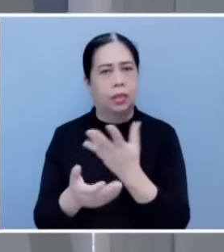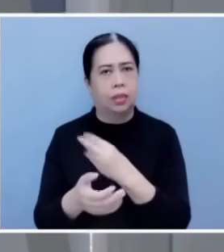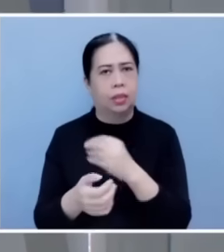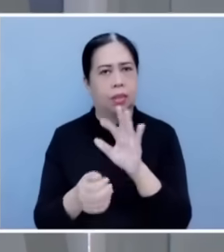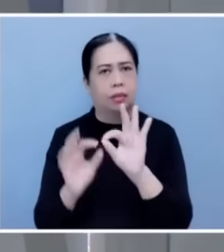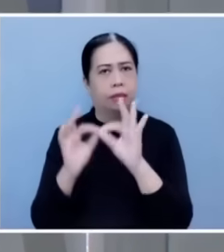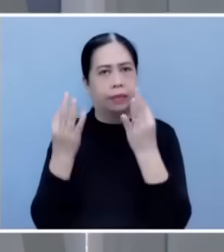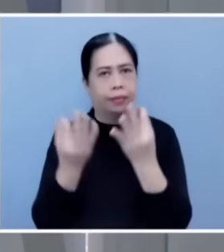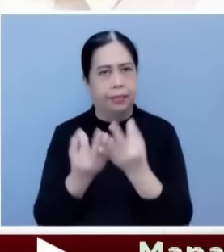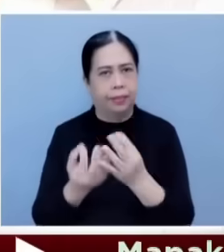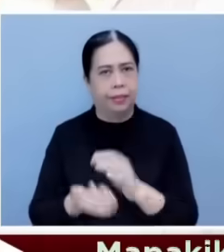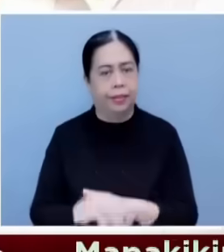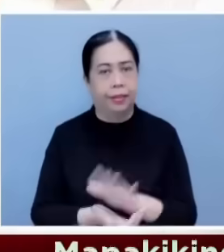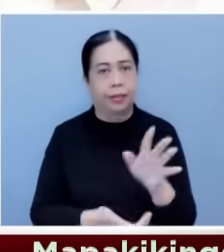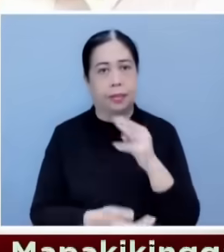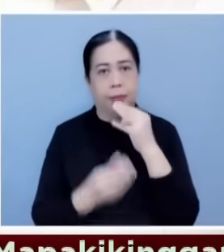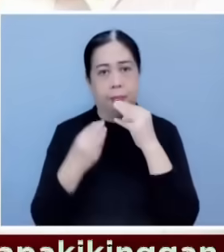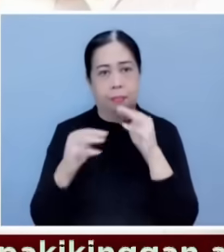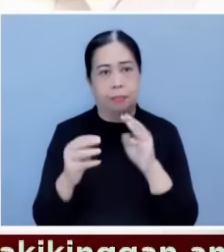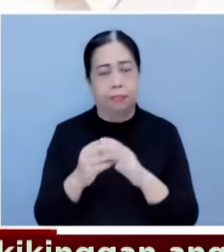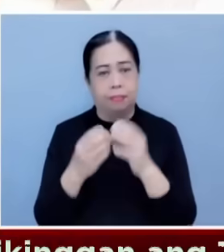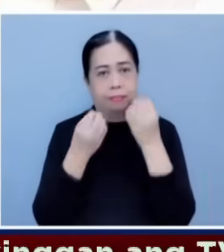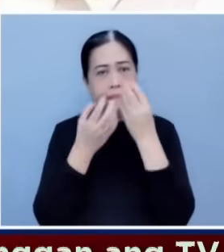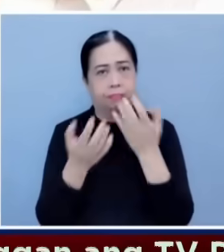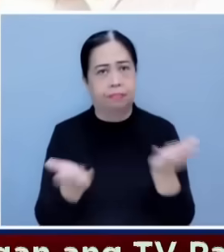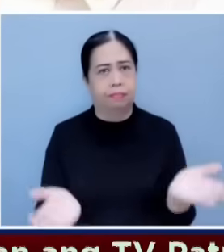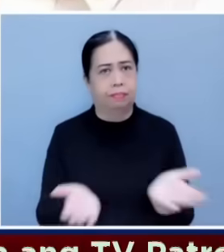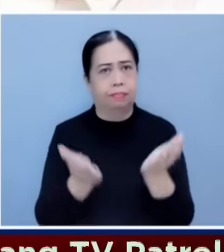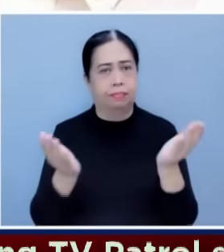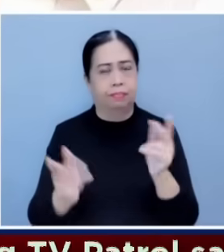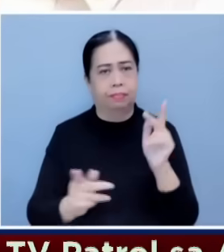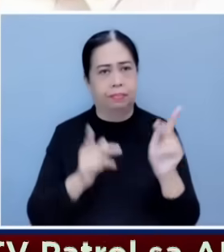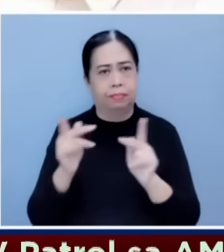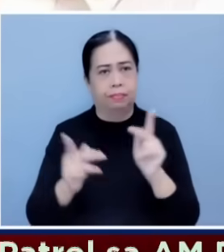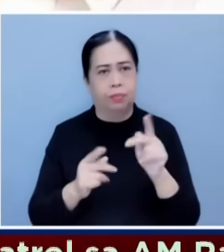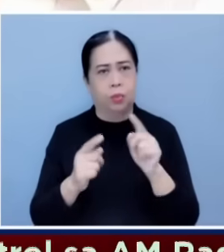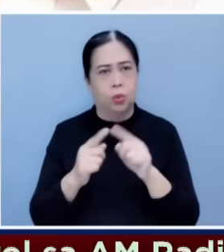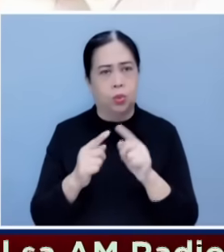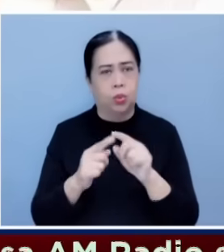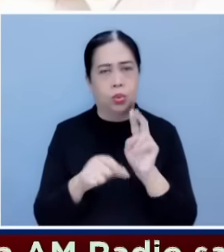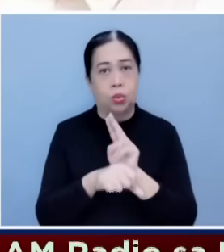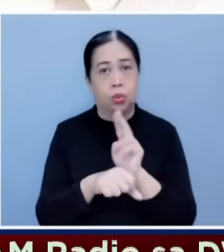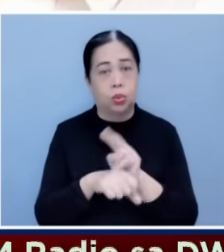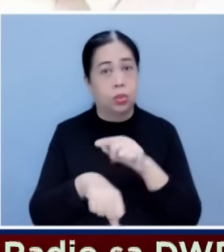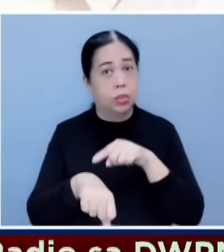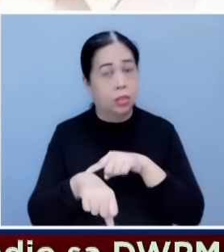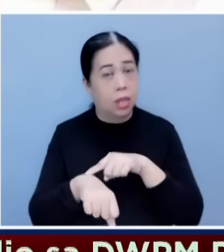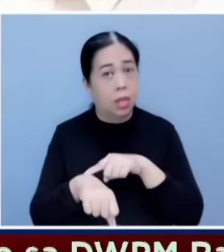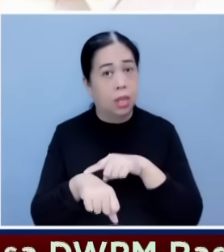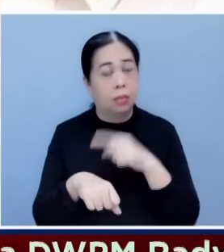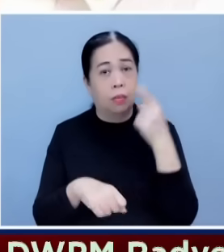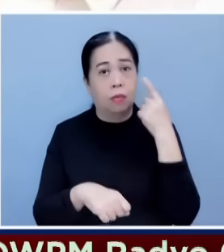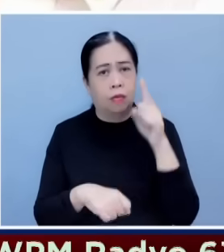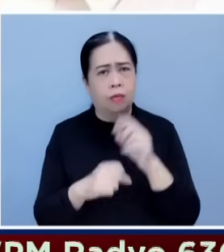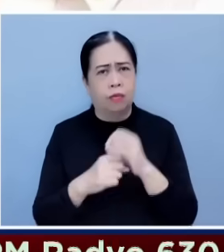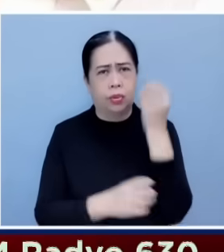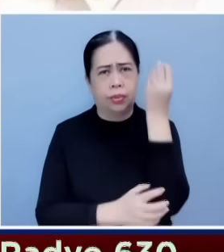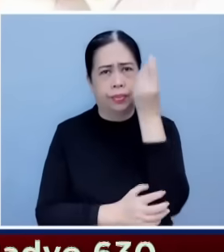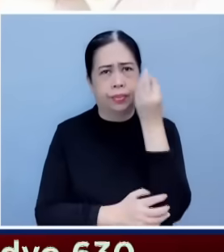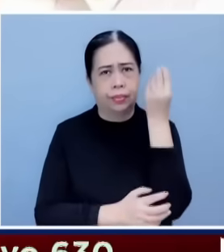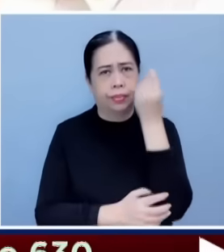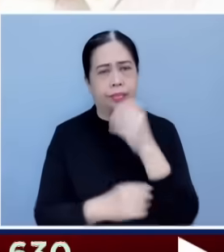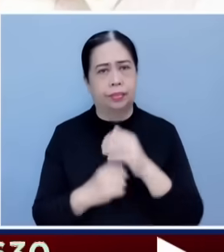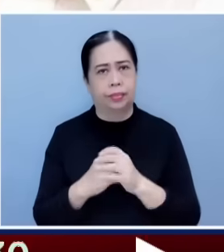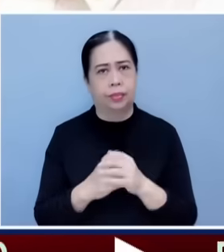pamilya. Sa kanyang mensahe, hinikayat po ng Pangulo ang publiko na gamitin ang panahong ito para pagnilayan